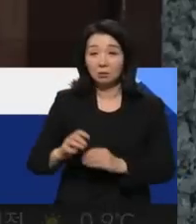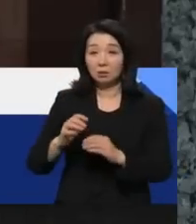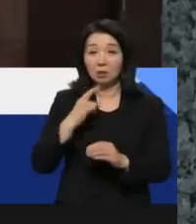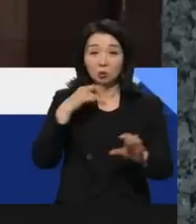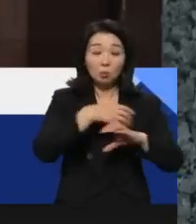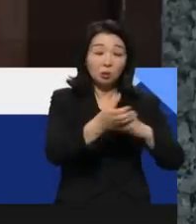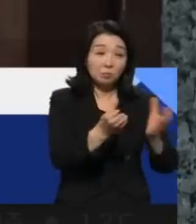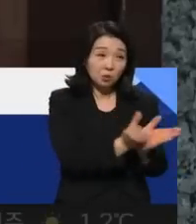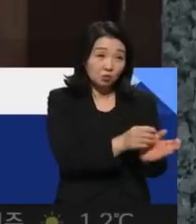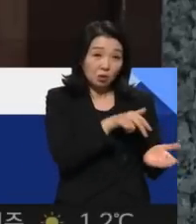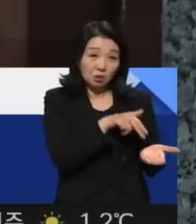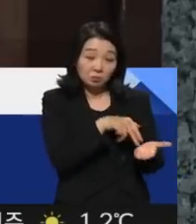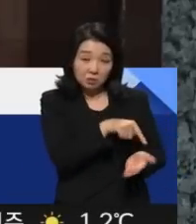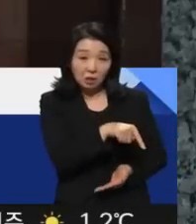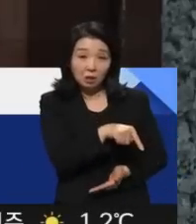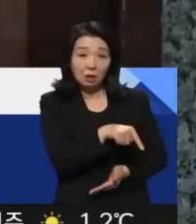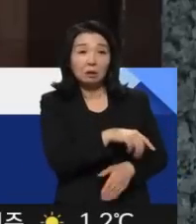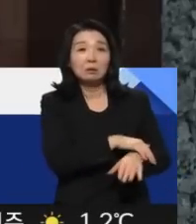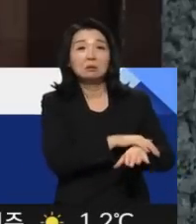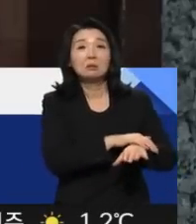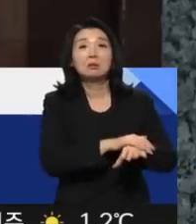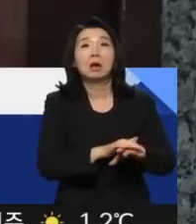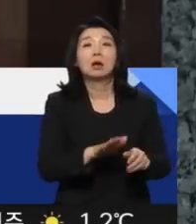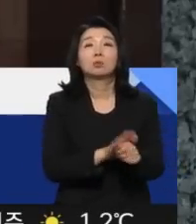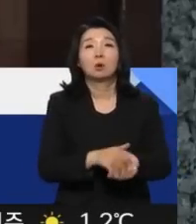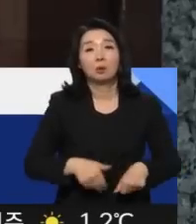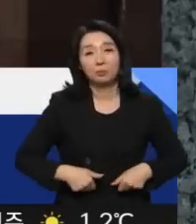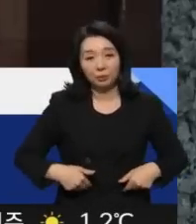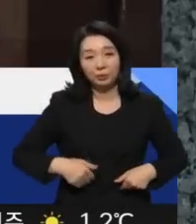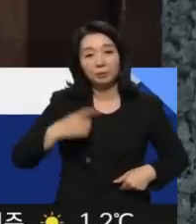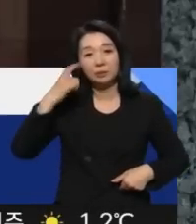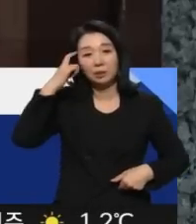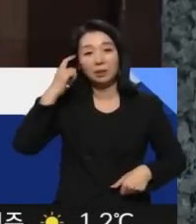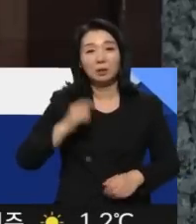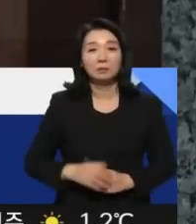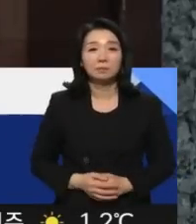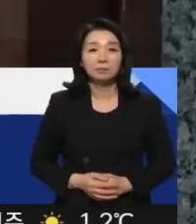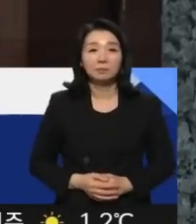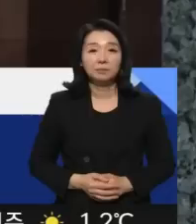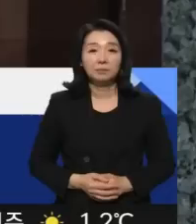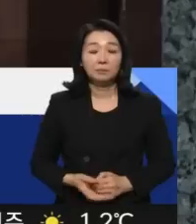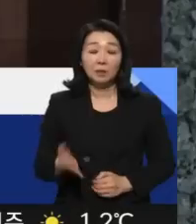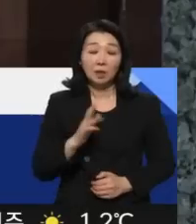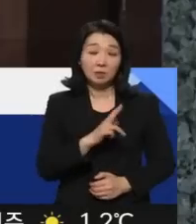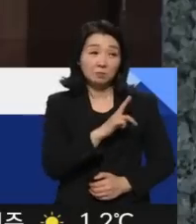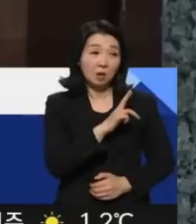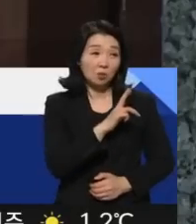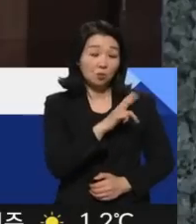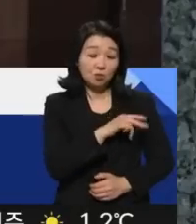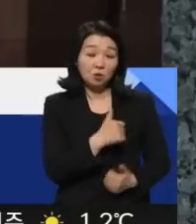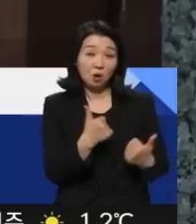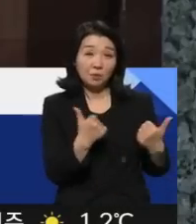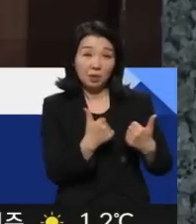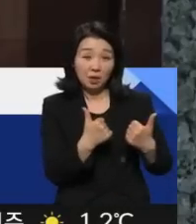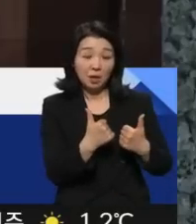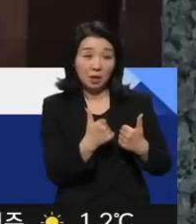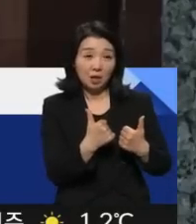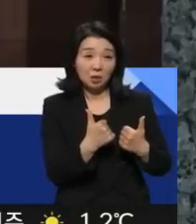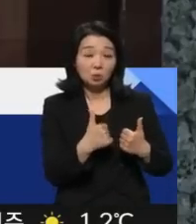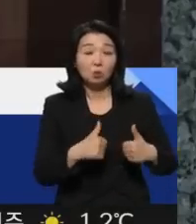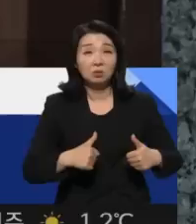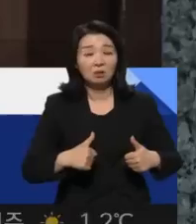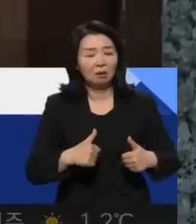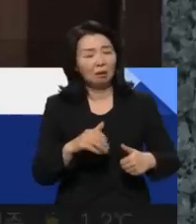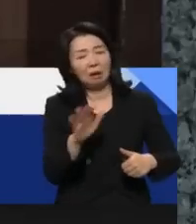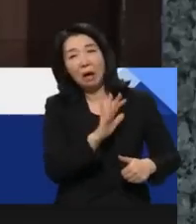더 야당으로서 잘 해야겠다 이런 생각도 가지고 있습니다만 위원회에서의 논의를 해태하고 국토위로 넘기고